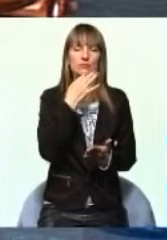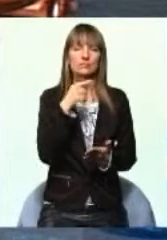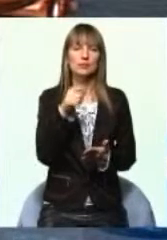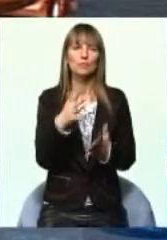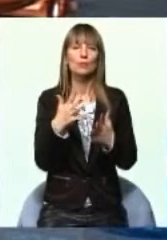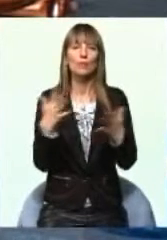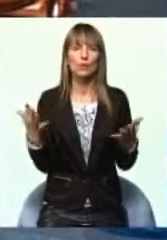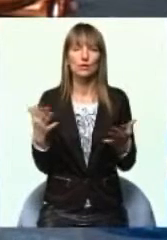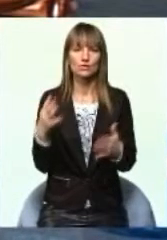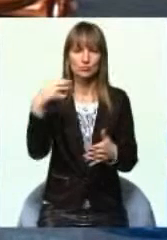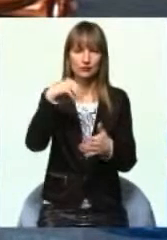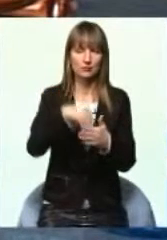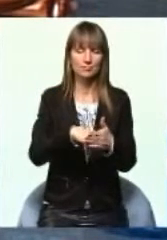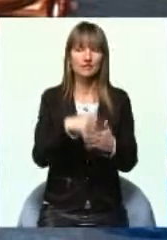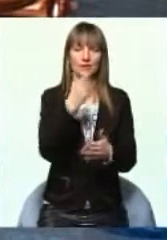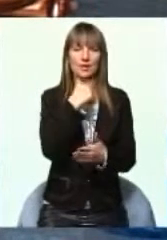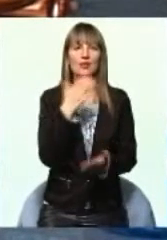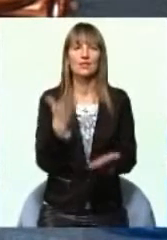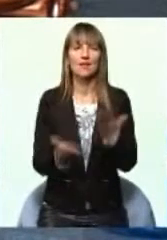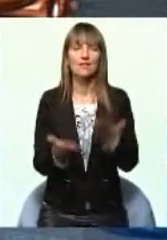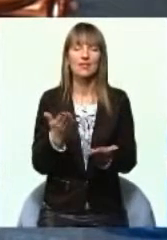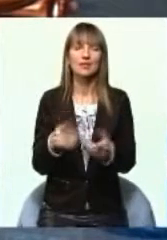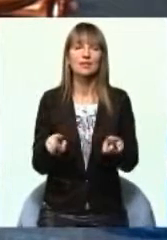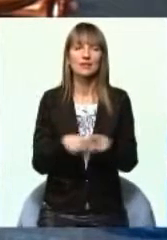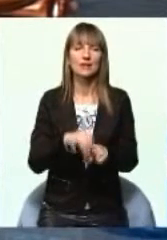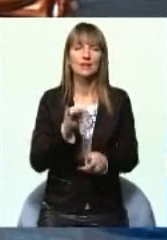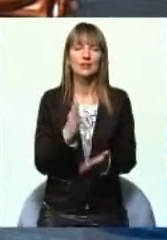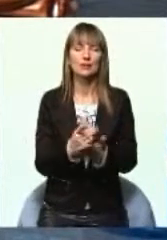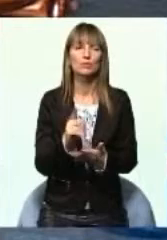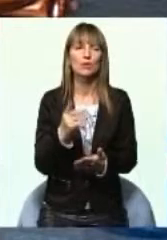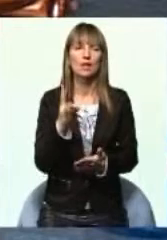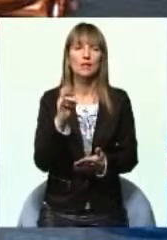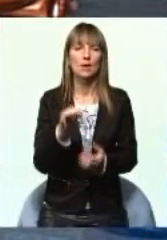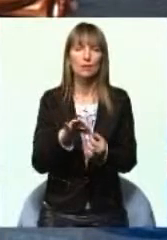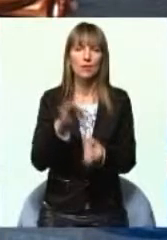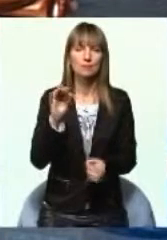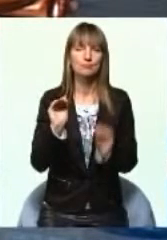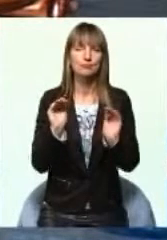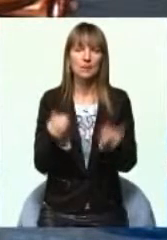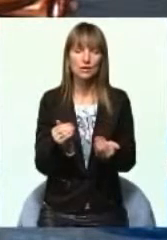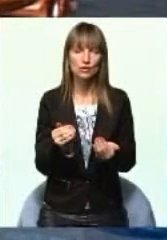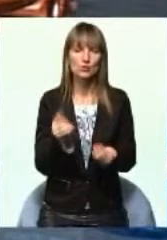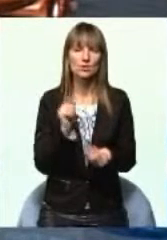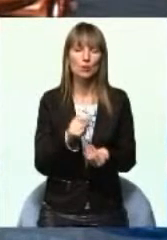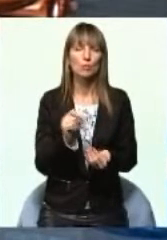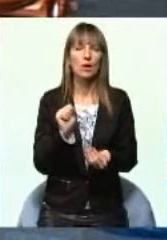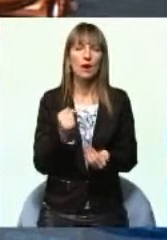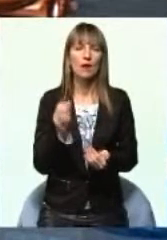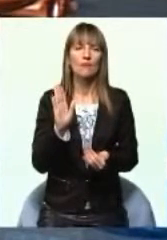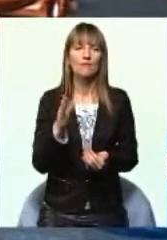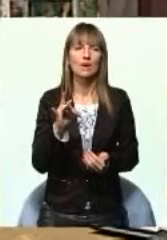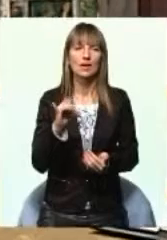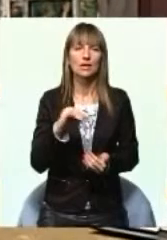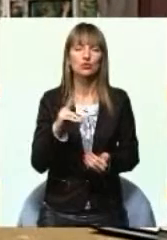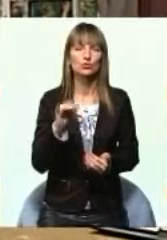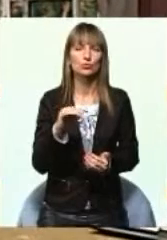там більше поміщається. Напевно, так воно є. Оскільки на палички воно менше там порція, а у ріжку може бути дуже